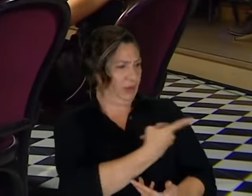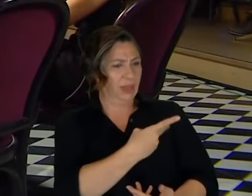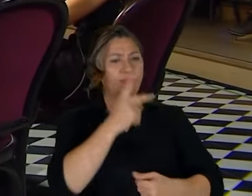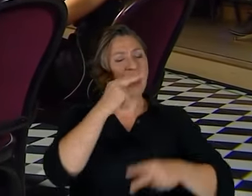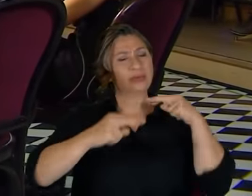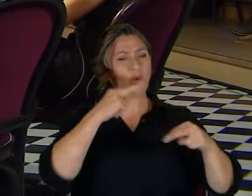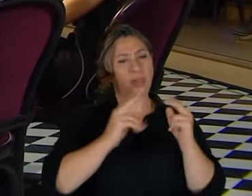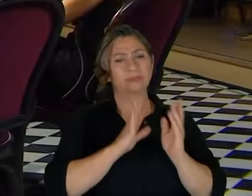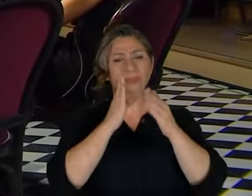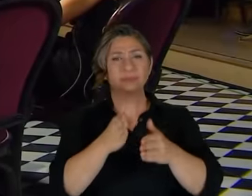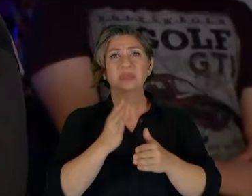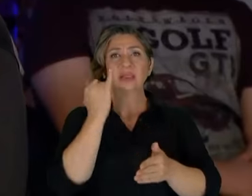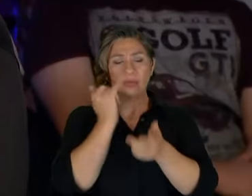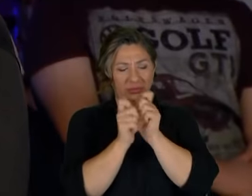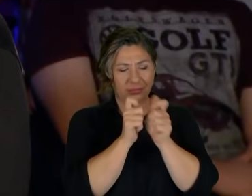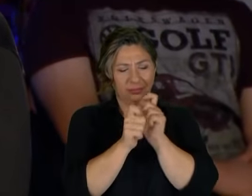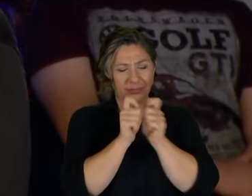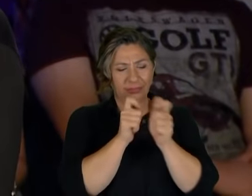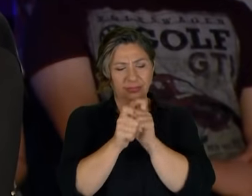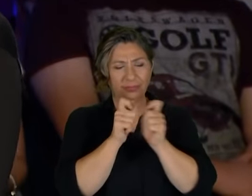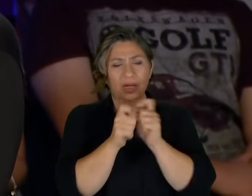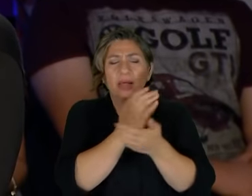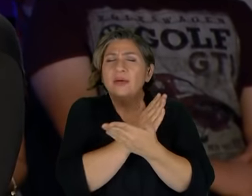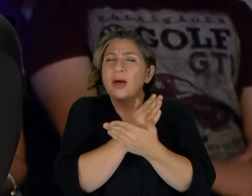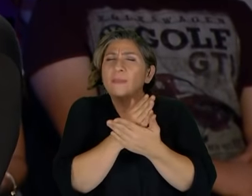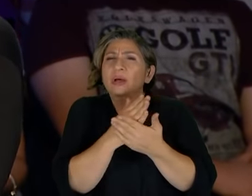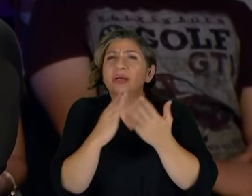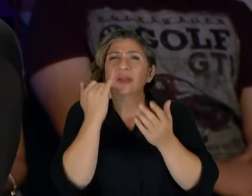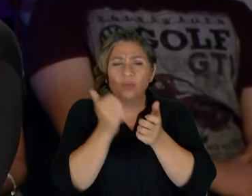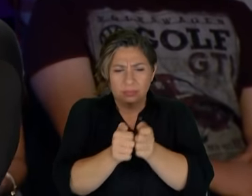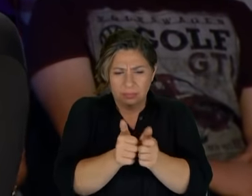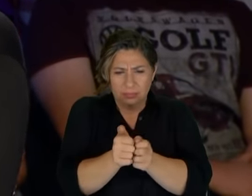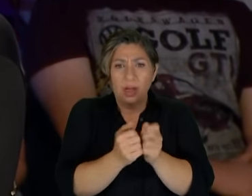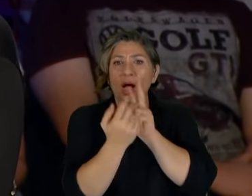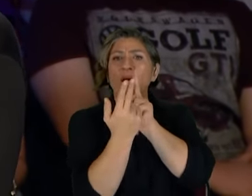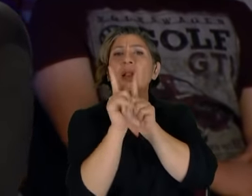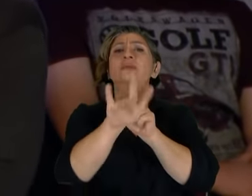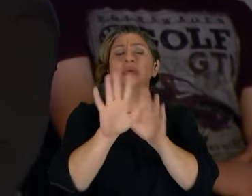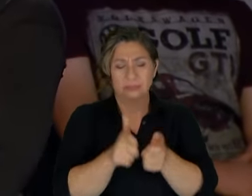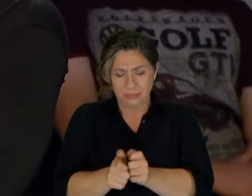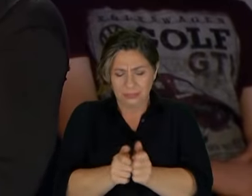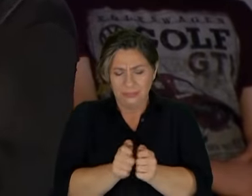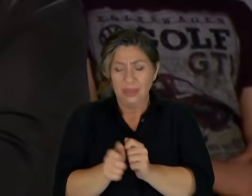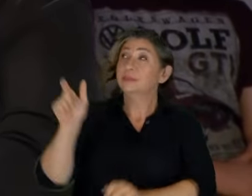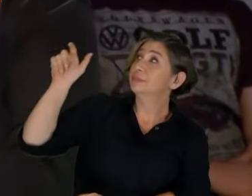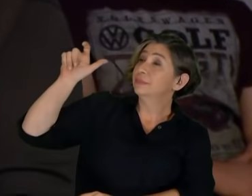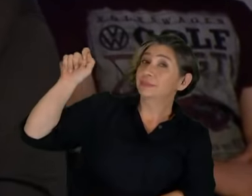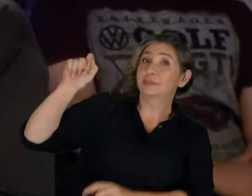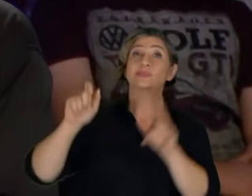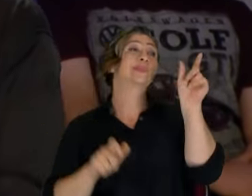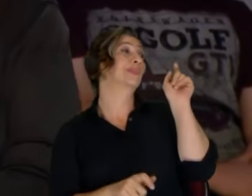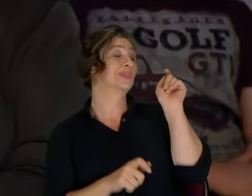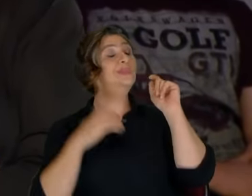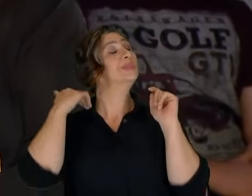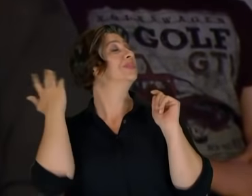bir restorana, ellerinde telefon. Sürekli oradan ya mesajlaşarak konuşuyorlar neredeyse. Sürekli selfie yapıyorlar.